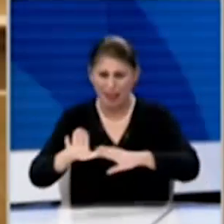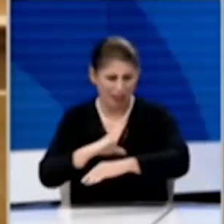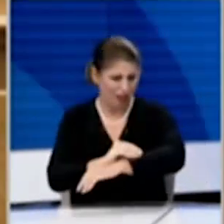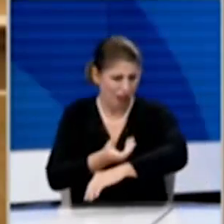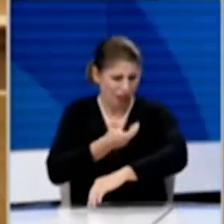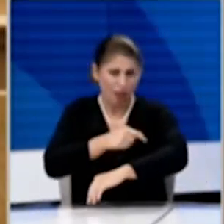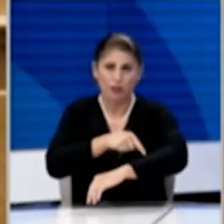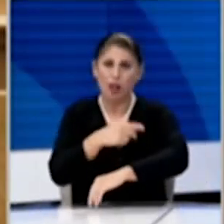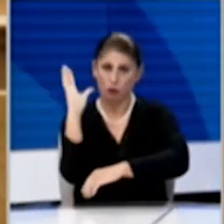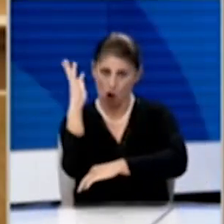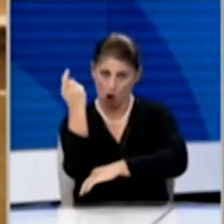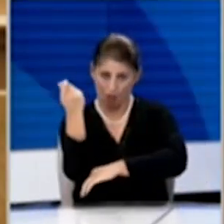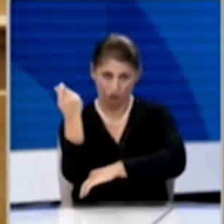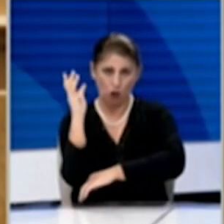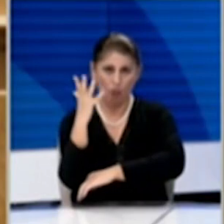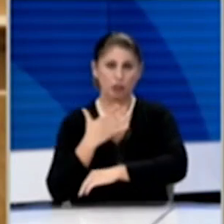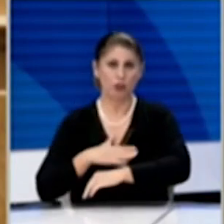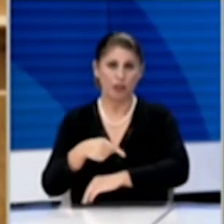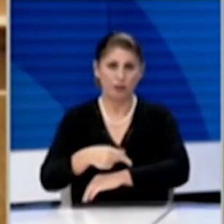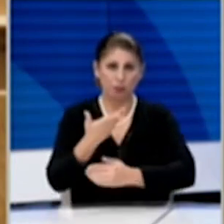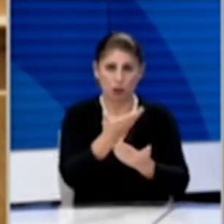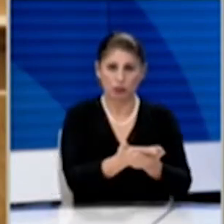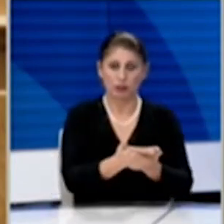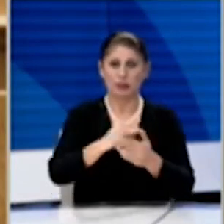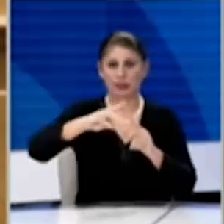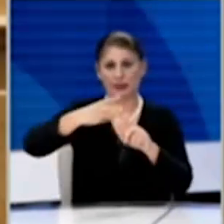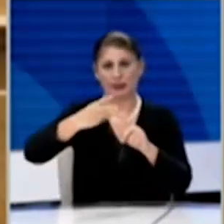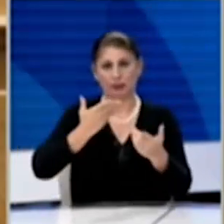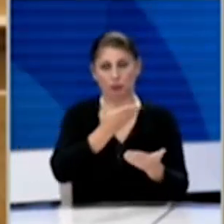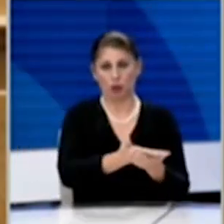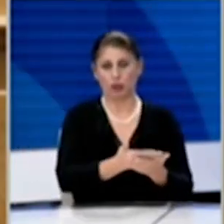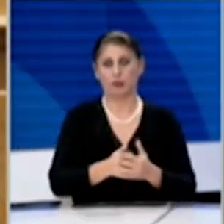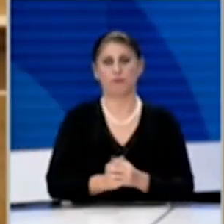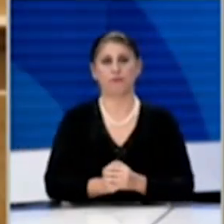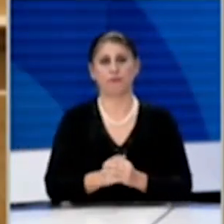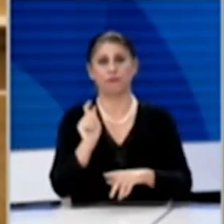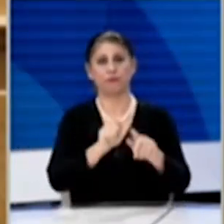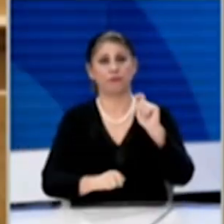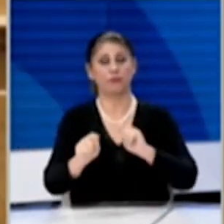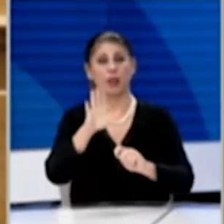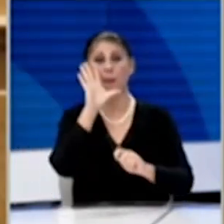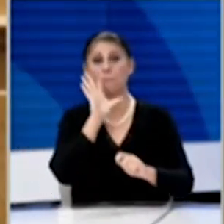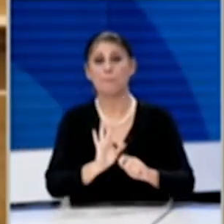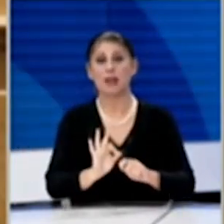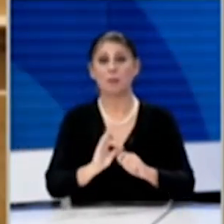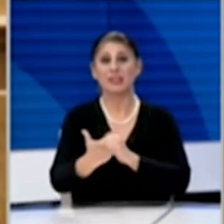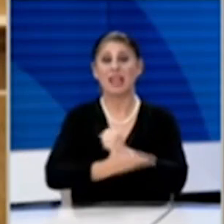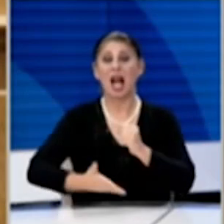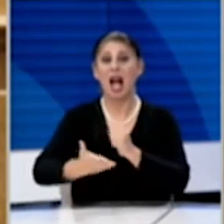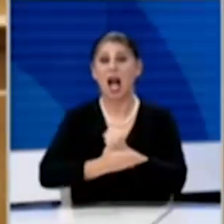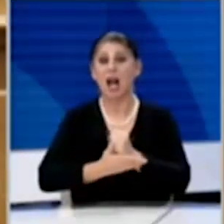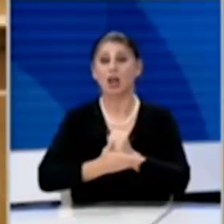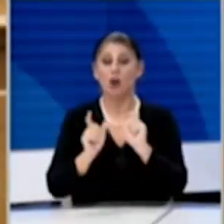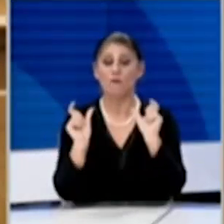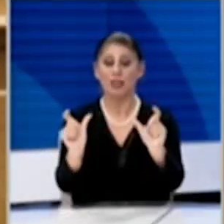λόγου? Θέλει λεφτόδεντρο αυτή η πρόταση? Τρίτη πρόταση, να δημιουργήσετε πραγματική αγροφυλακή